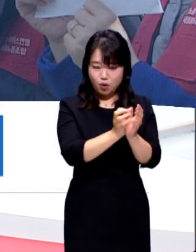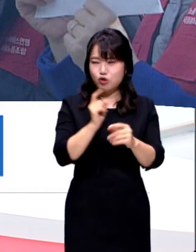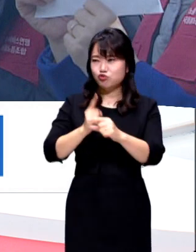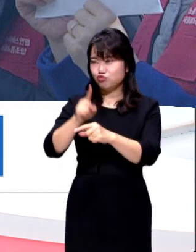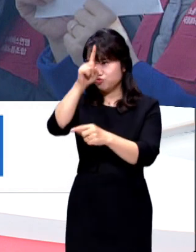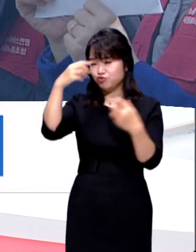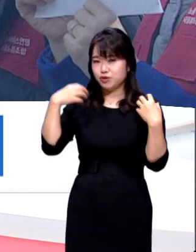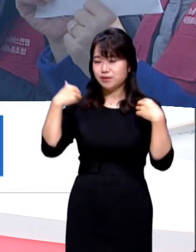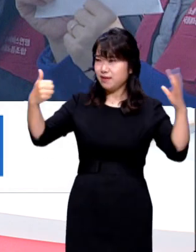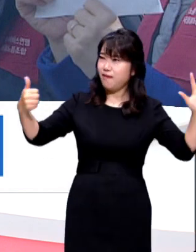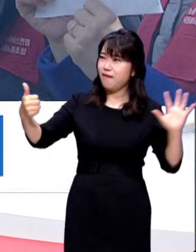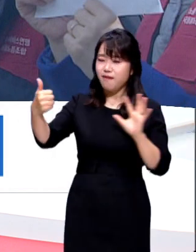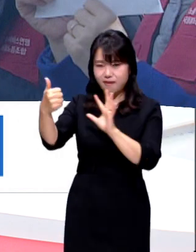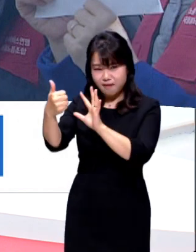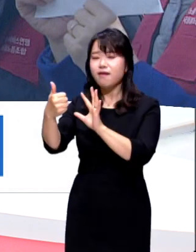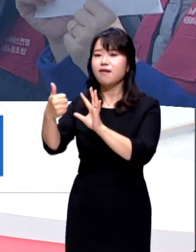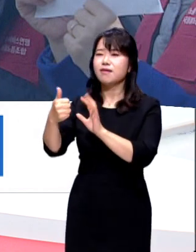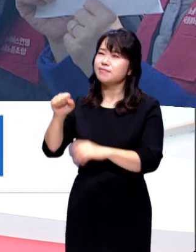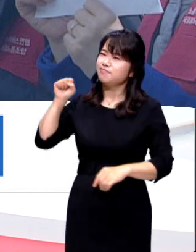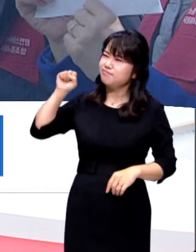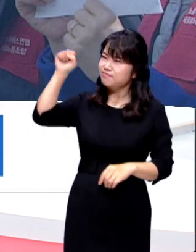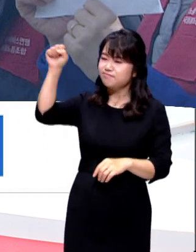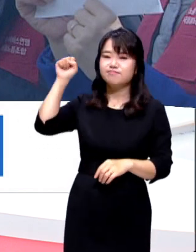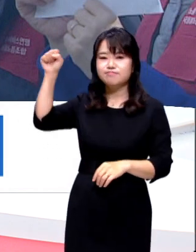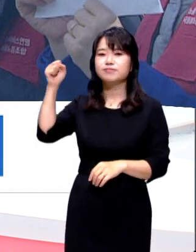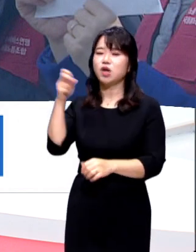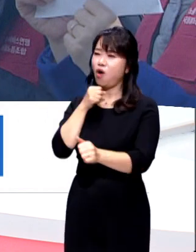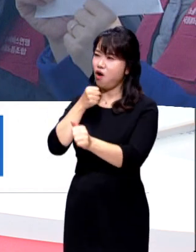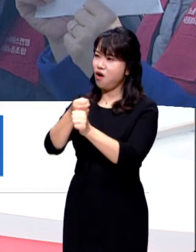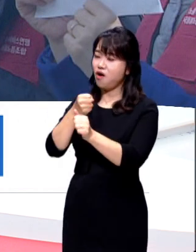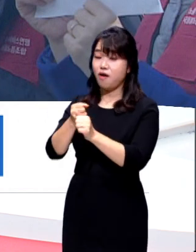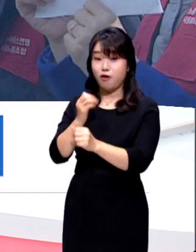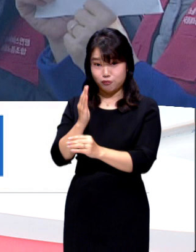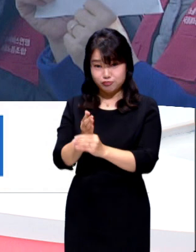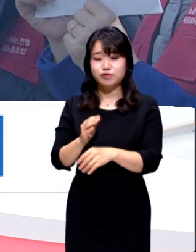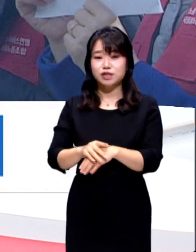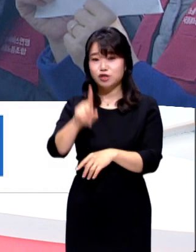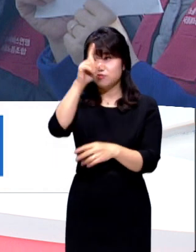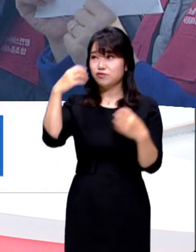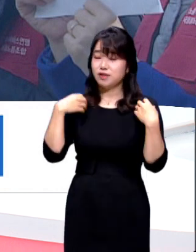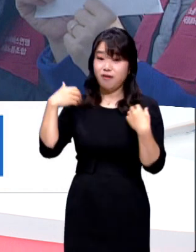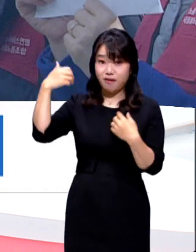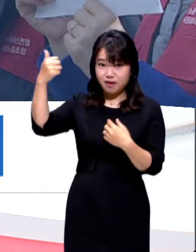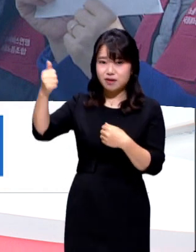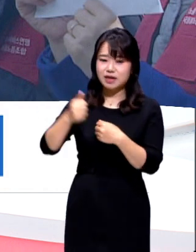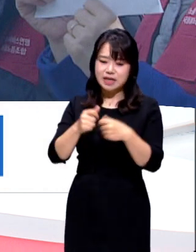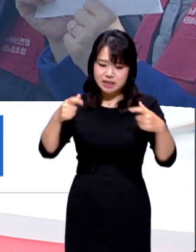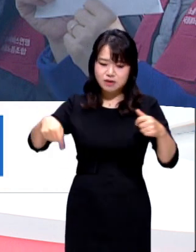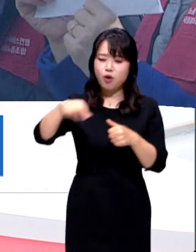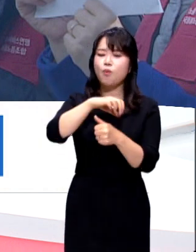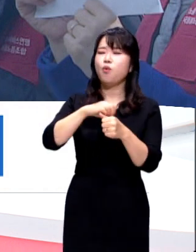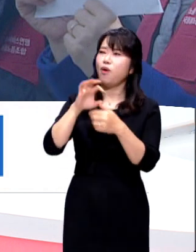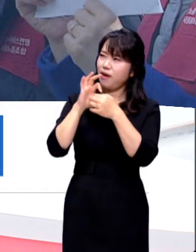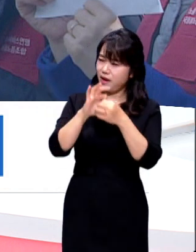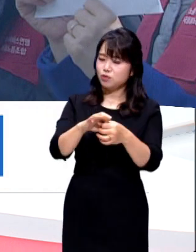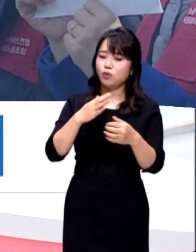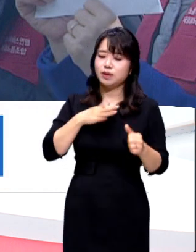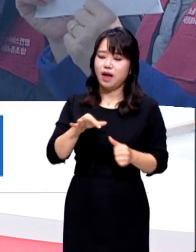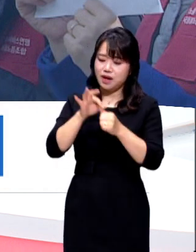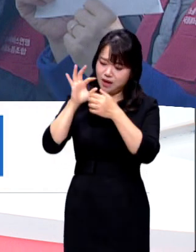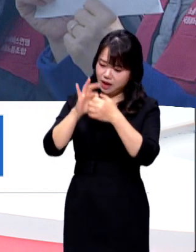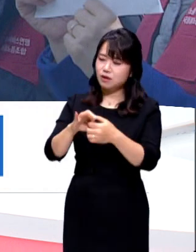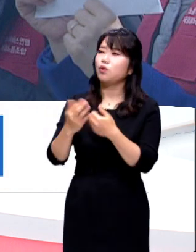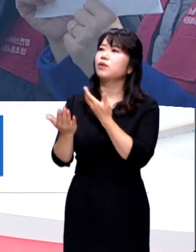앞에서 김일성 중구청장 규탄 기자회견을 가졌습니다. 중구청의 직영 돌봄을 유지하고 고용 안정을